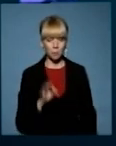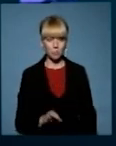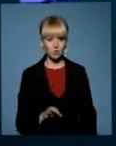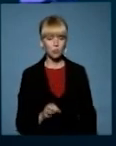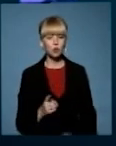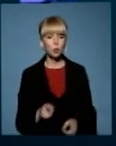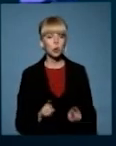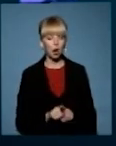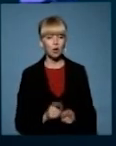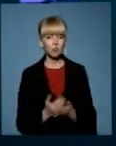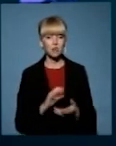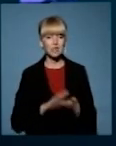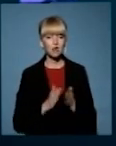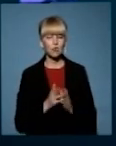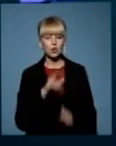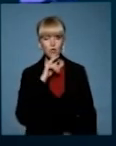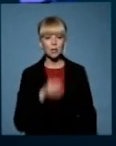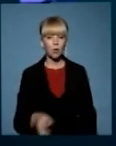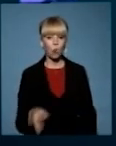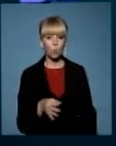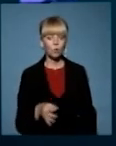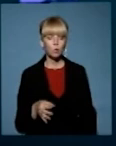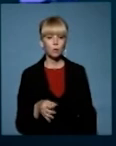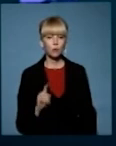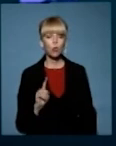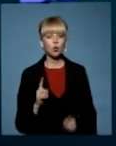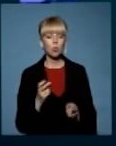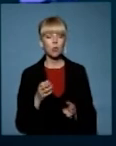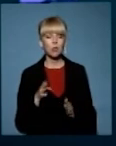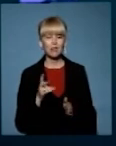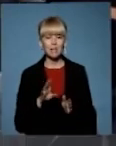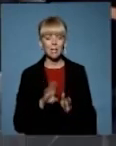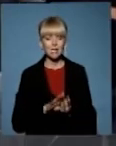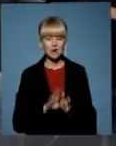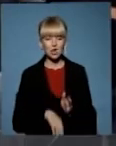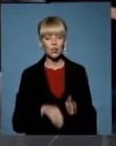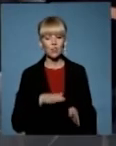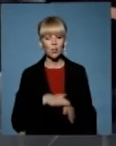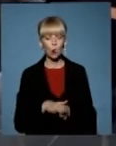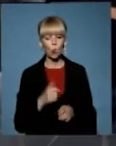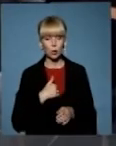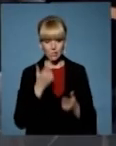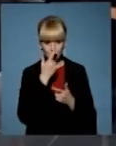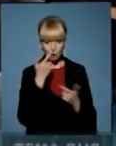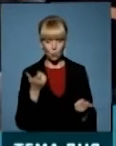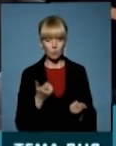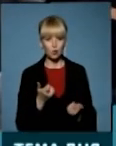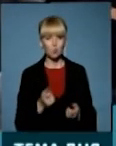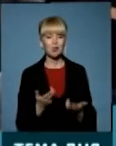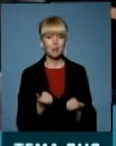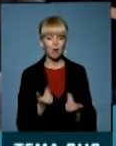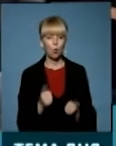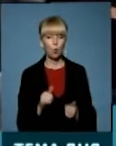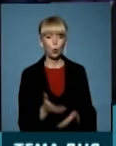55%. От чому склалася така ситуація в Чернівецькій області? Чому найгірше виконуються у нас приписи? Так, в